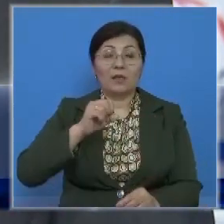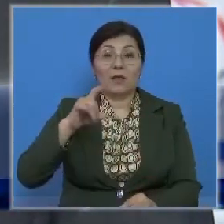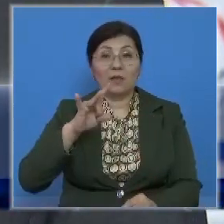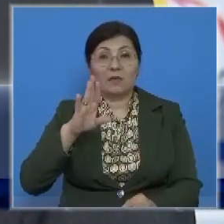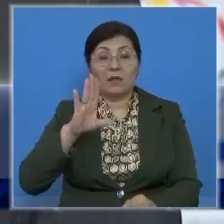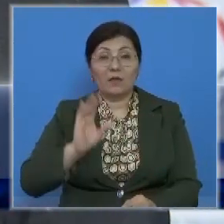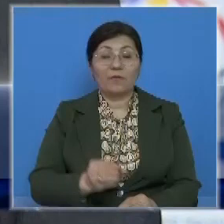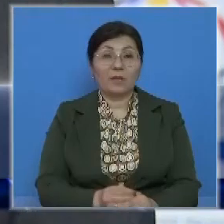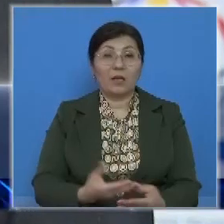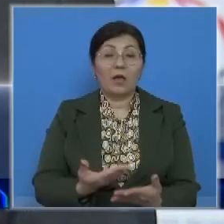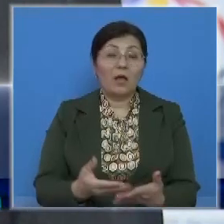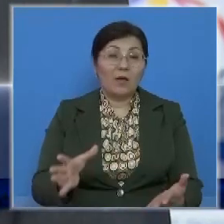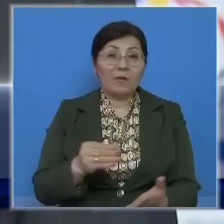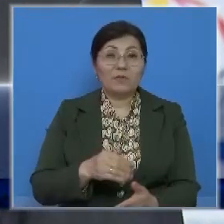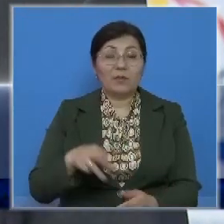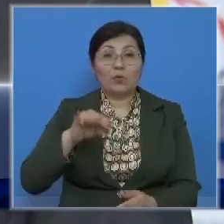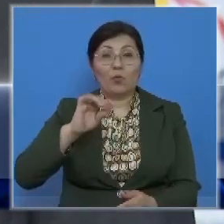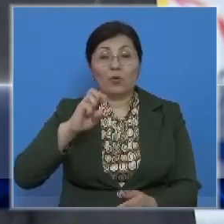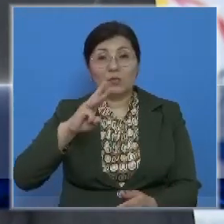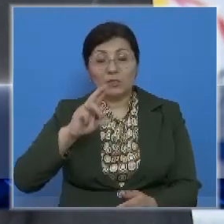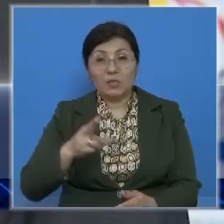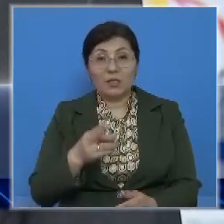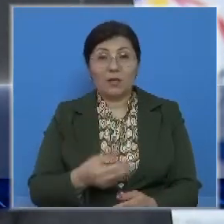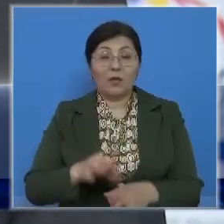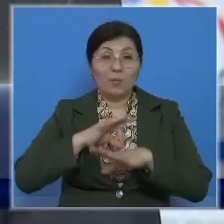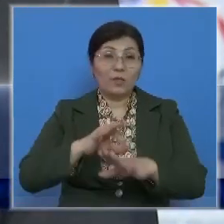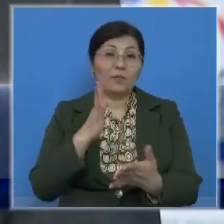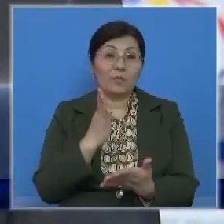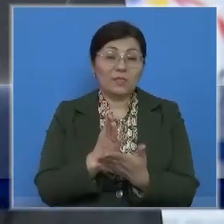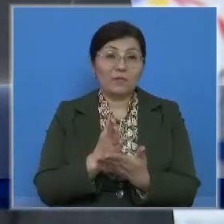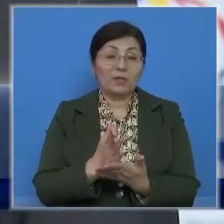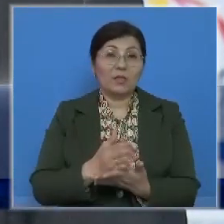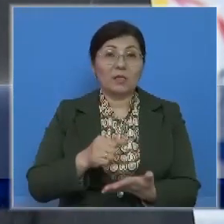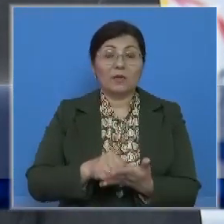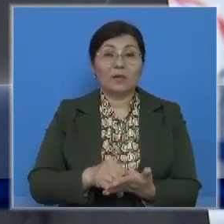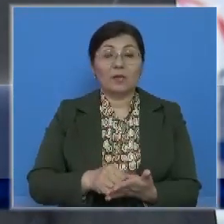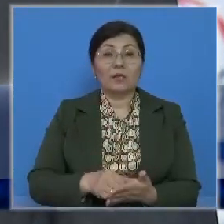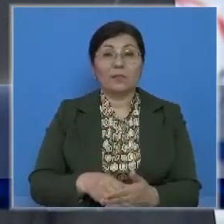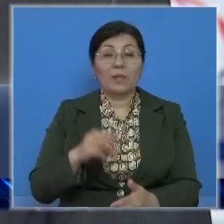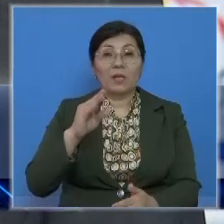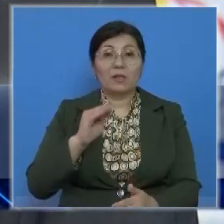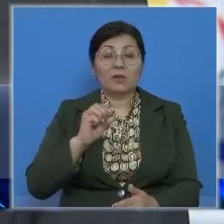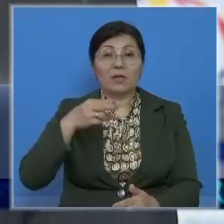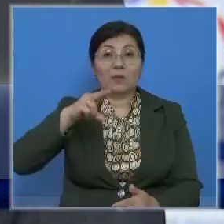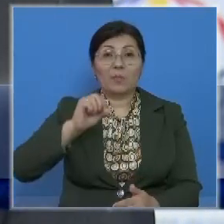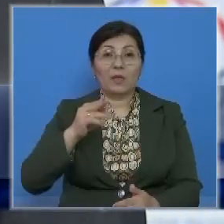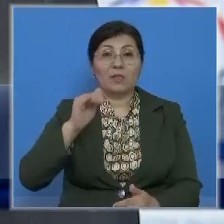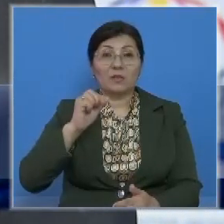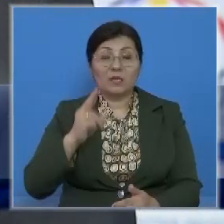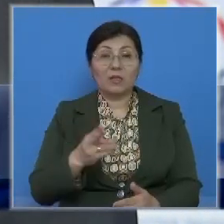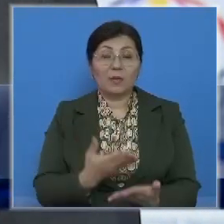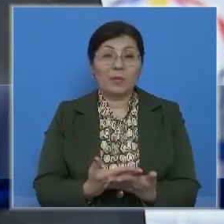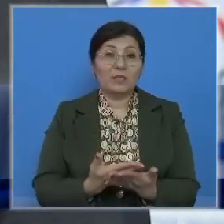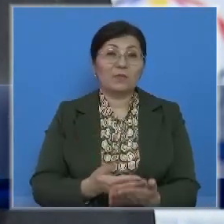Достык, настольный теннис в центре настольного тенниса, команды по пара. Волейболу сидя будут выступать во дворце Жекпе-Жек. Паралимпийские игры